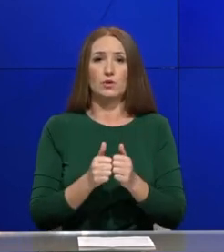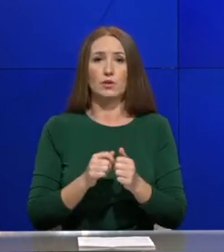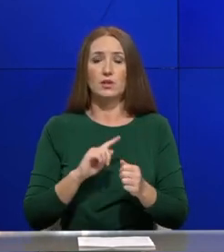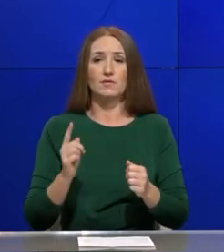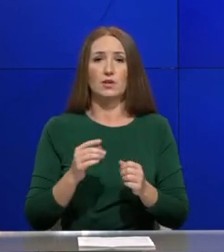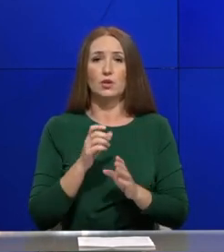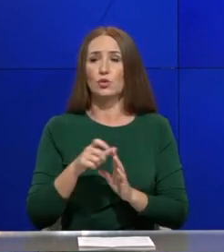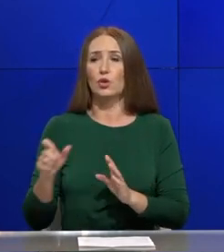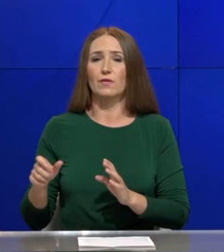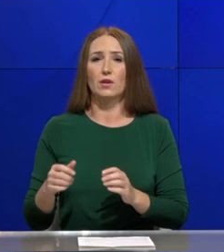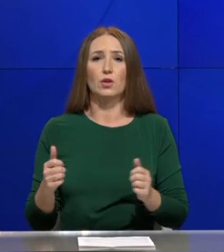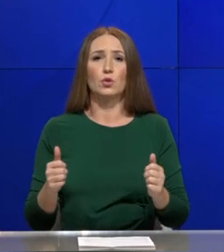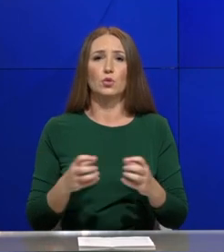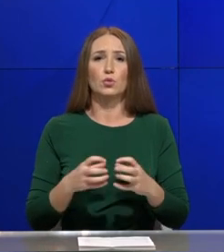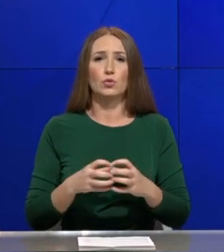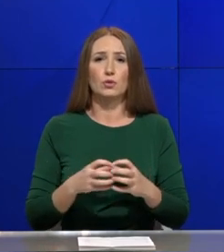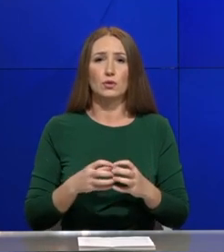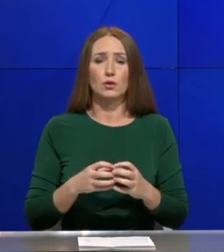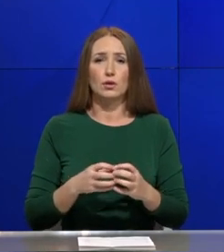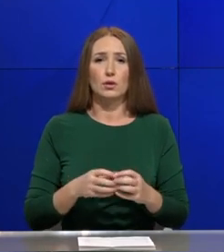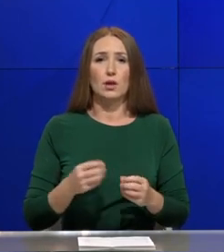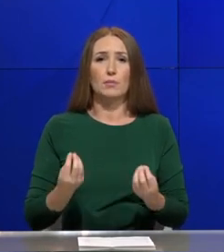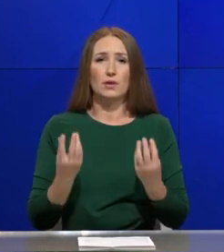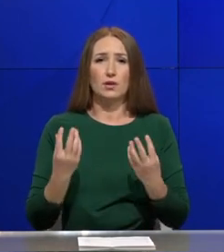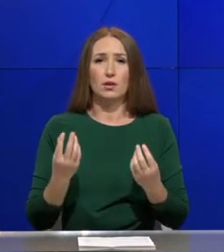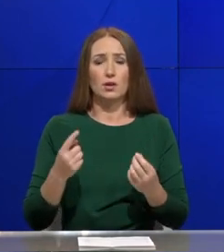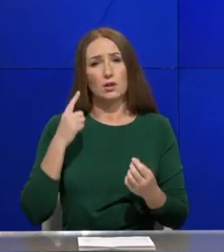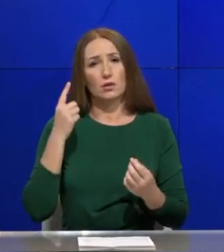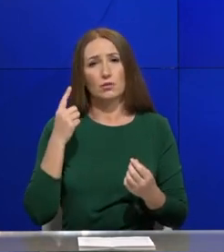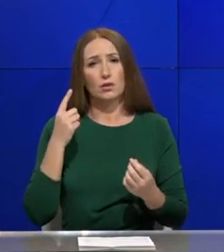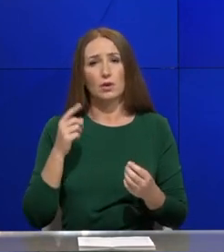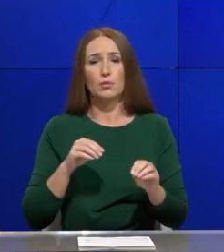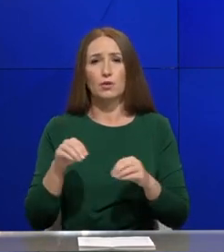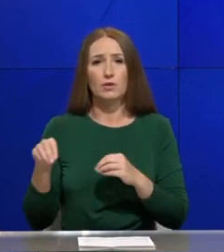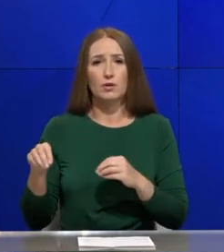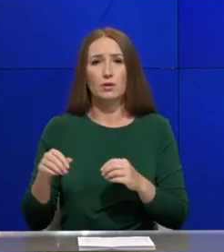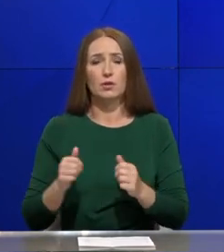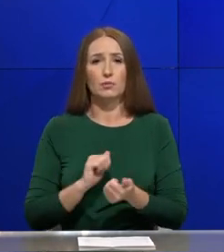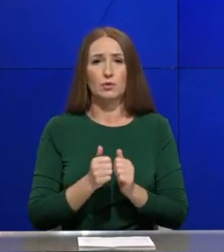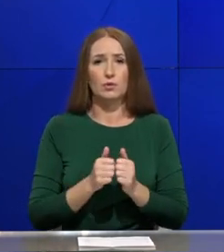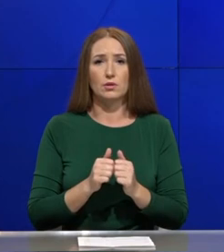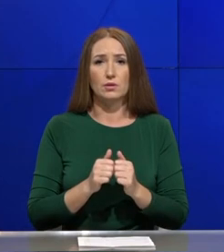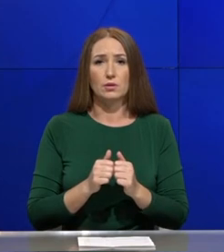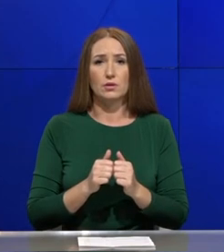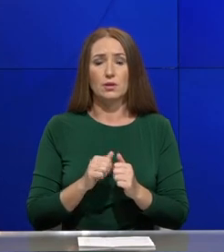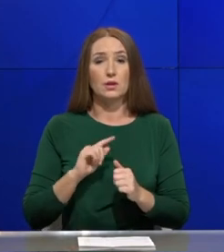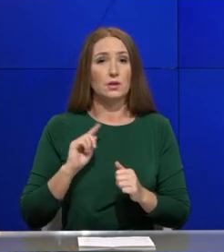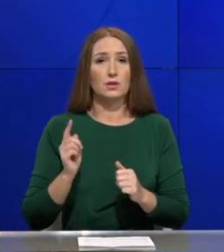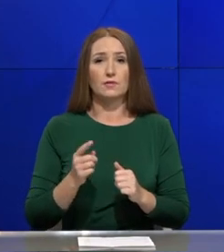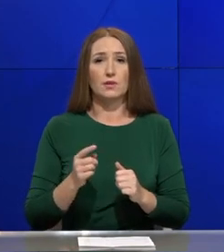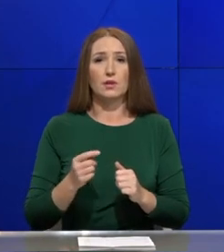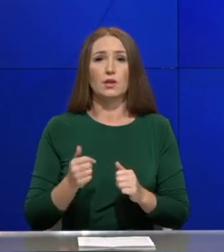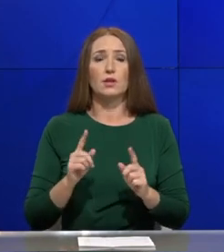društva, od privrednika, intelektualaca, poljoprivrednika, sportista, pa sve do